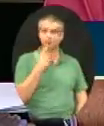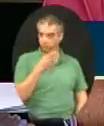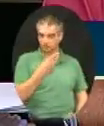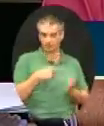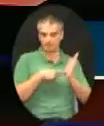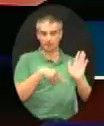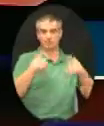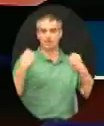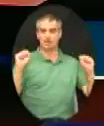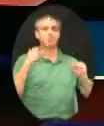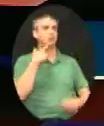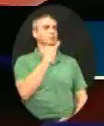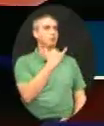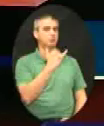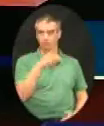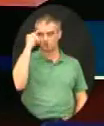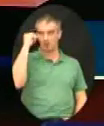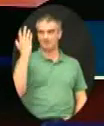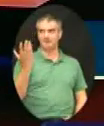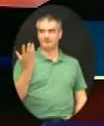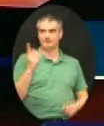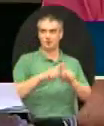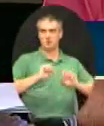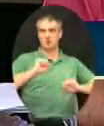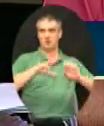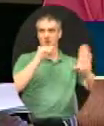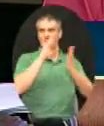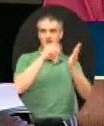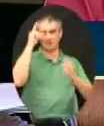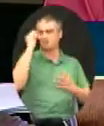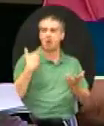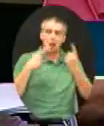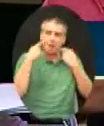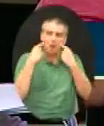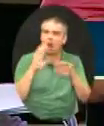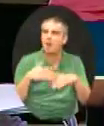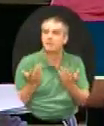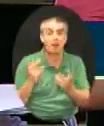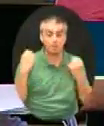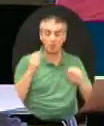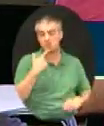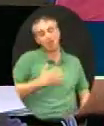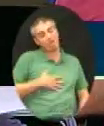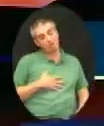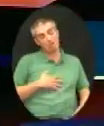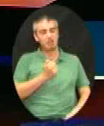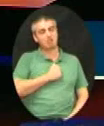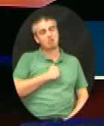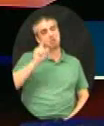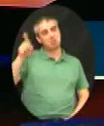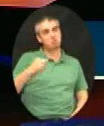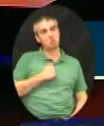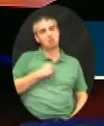זו פרהסיה חילונית. זה נכון. תל אביבית, אם תרצה. זה נכון. אז על מה אנחנו מתבחינים בעצם? למה באים החילונים ותמיד אומרים, הדתיים